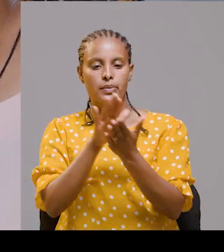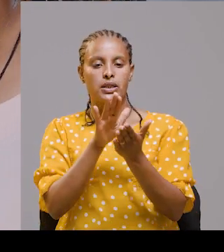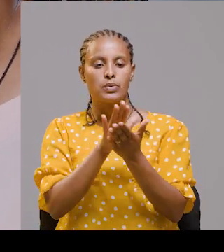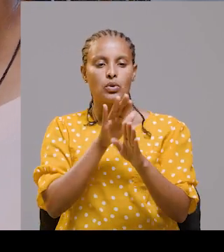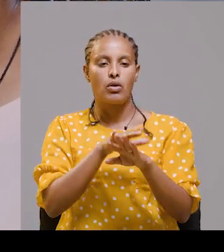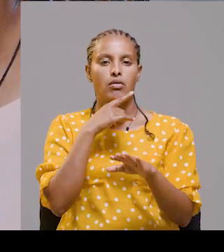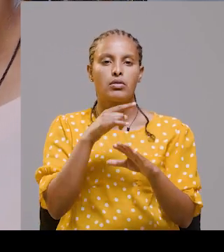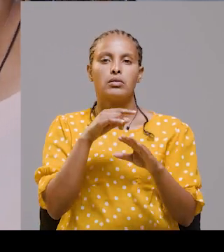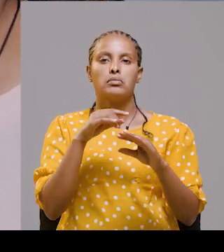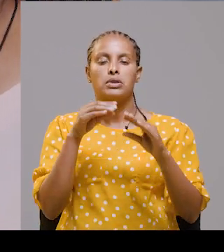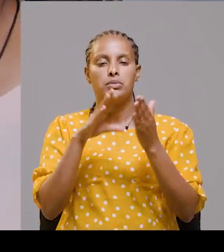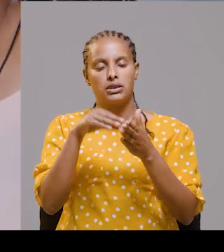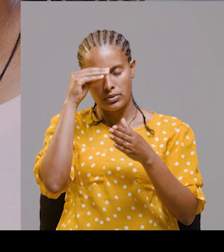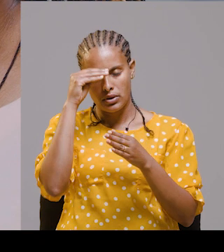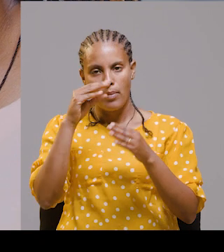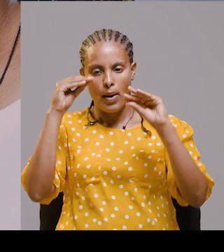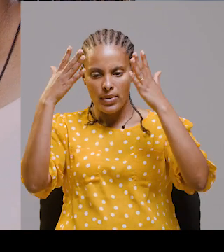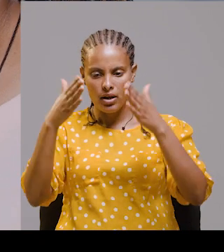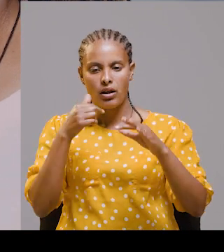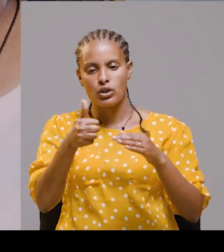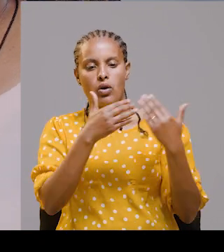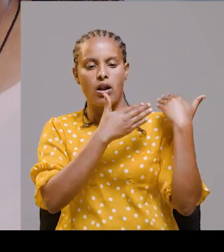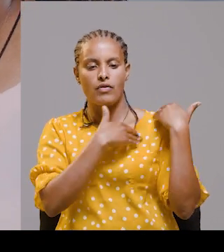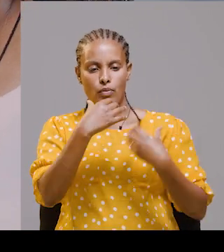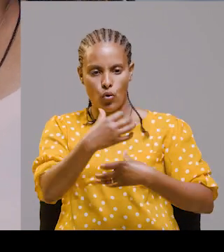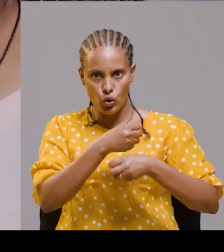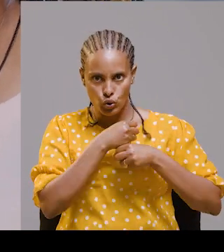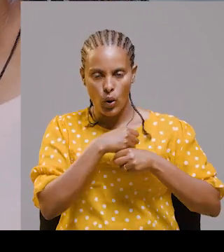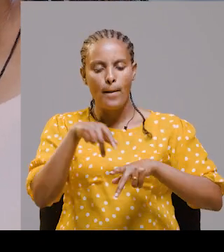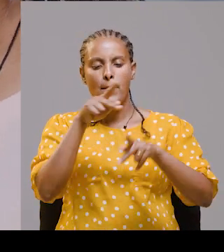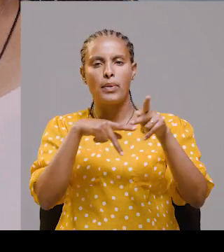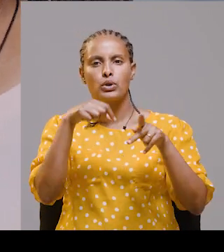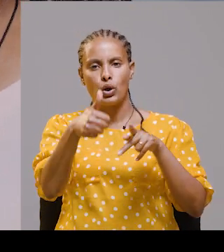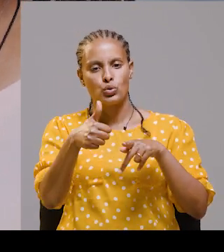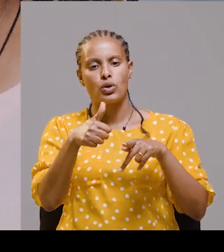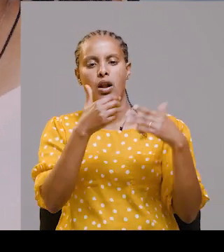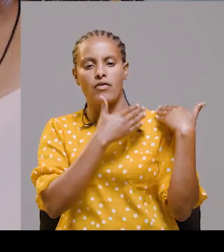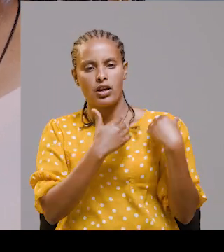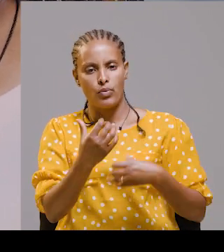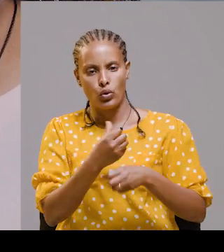ቤቶች ላይ የገባን ትምህርት ብንሰጥ መምህራን የራሳቸውን ኃላፊነት ቢወስዱ ማህበረሰቡን ለራሱ